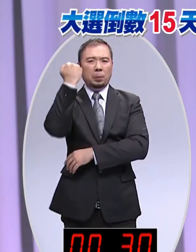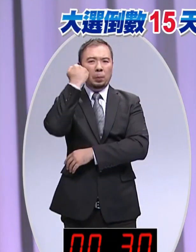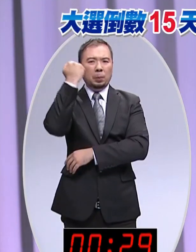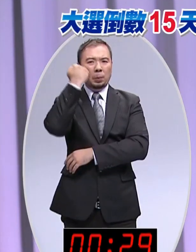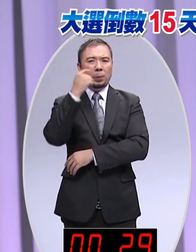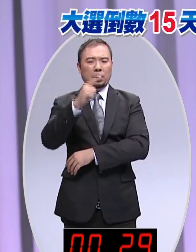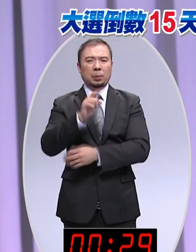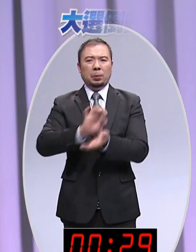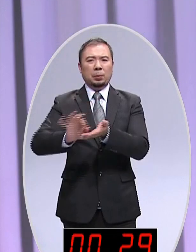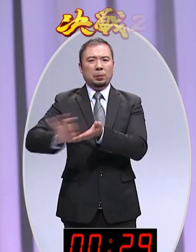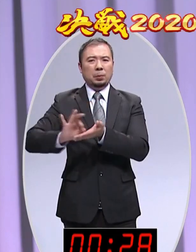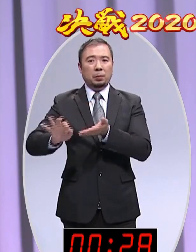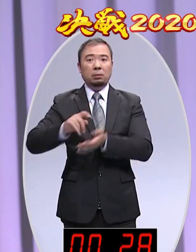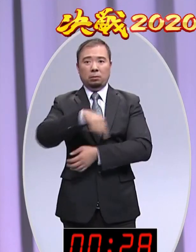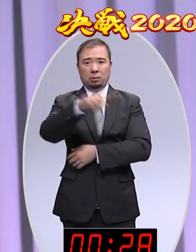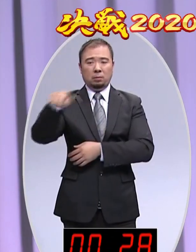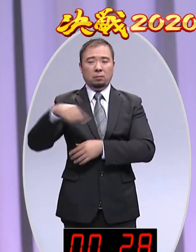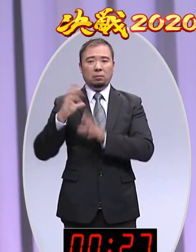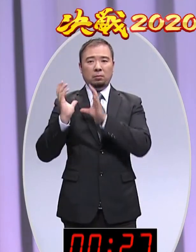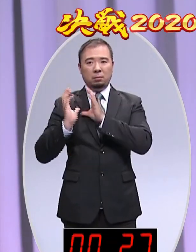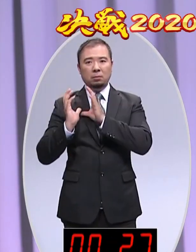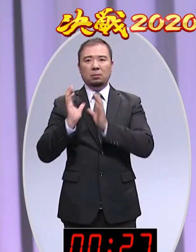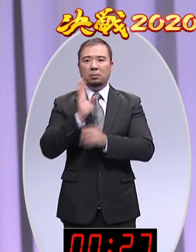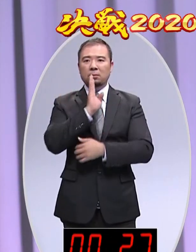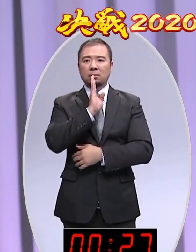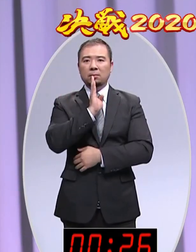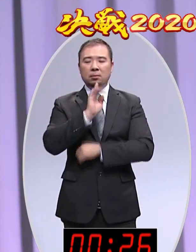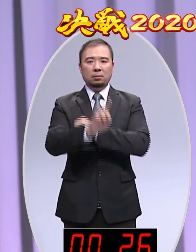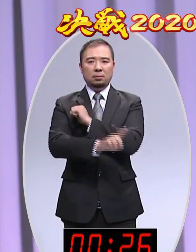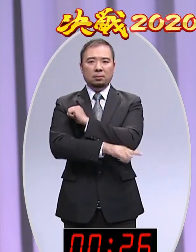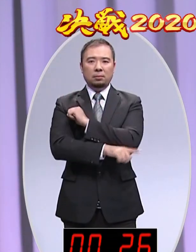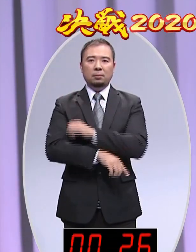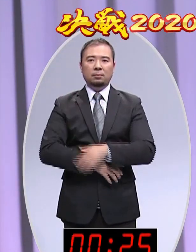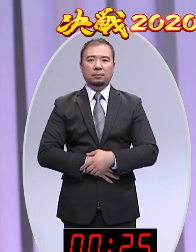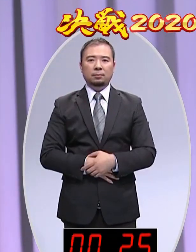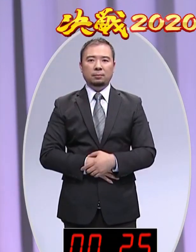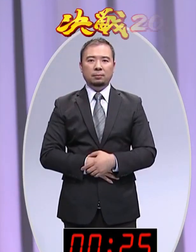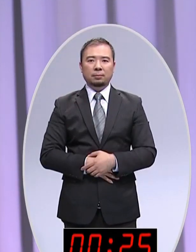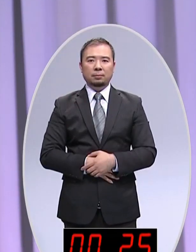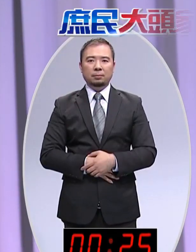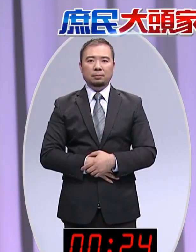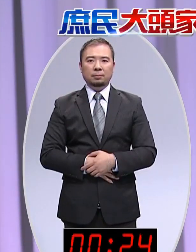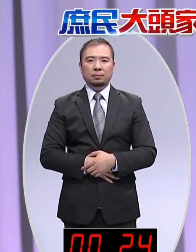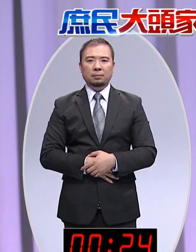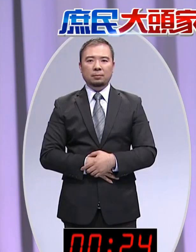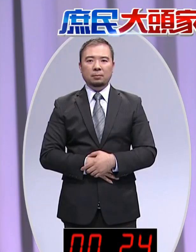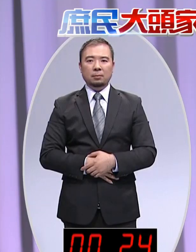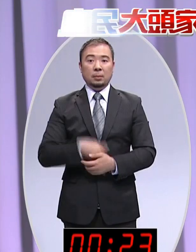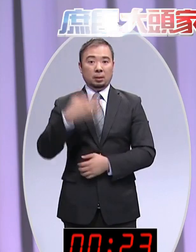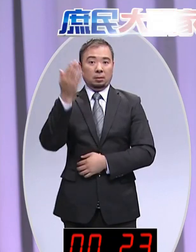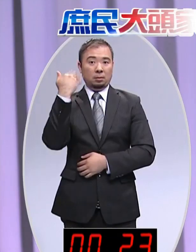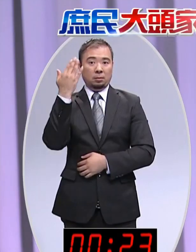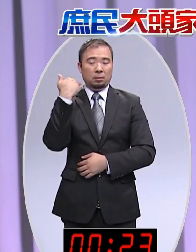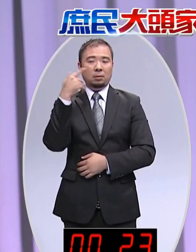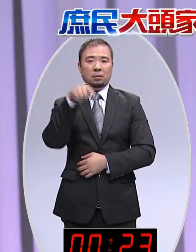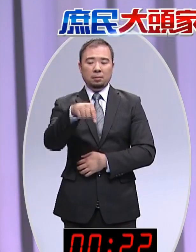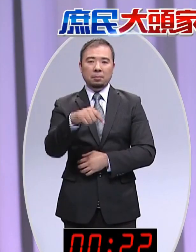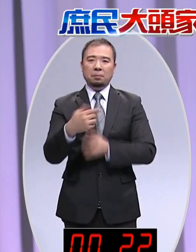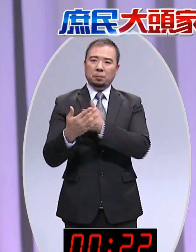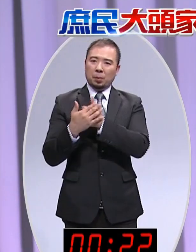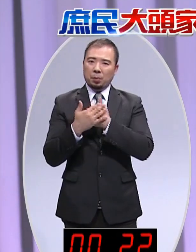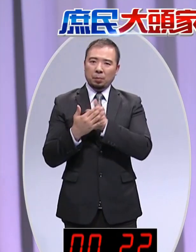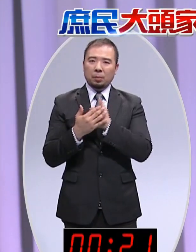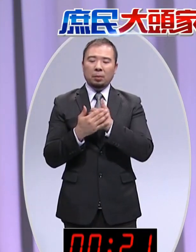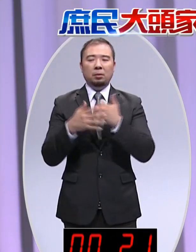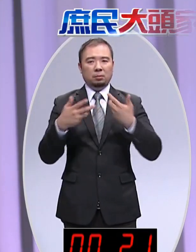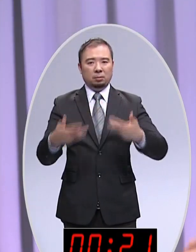是一些负担啊。最后我要感谢过去对楚瑜照顾的这许许多